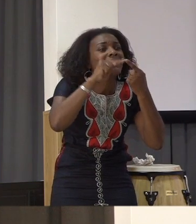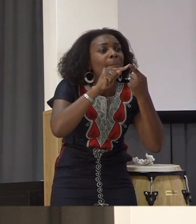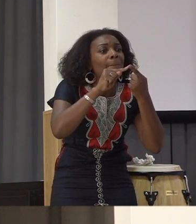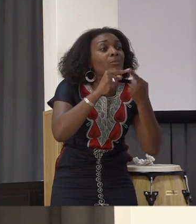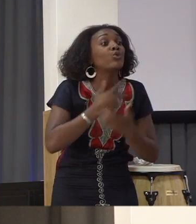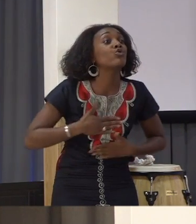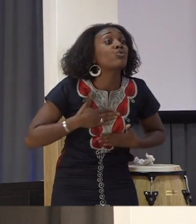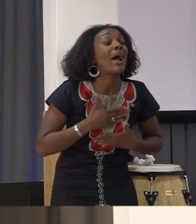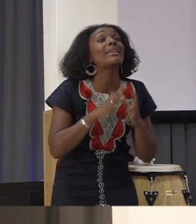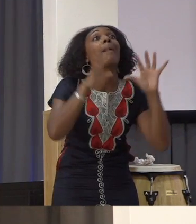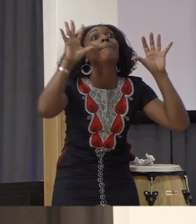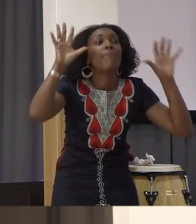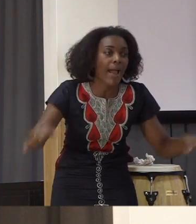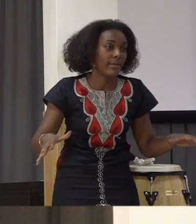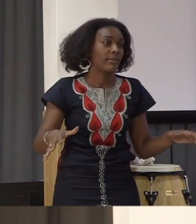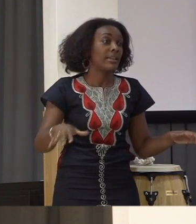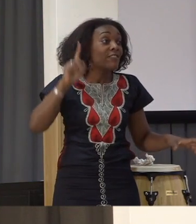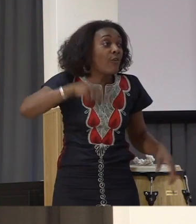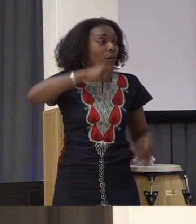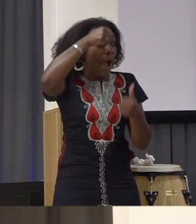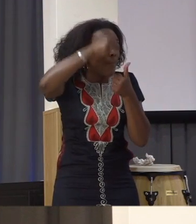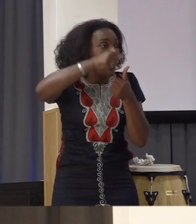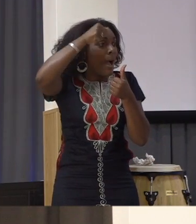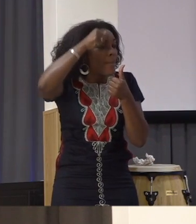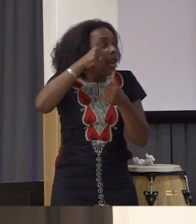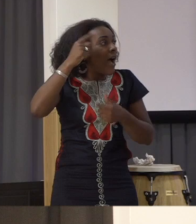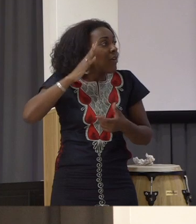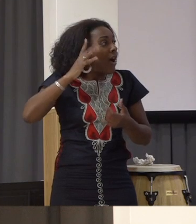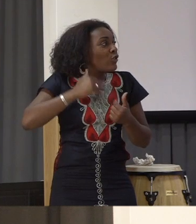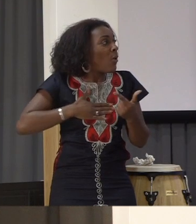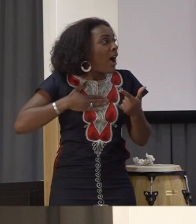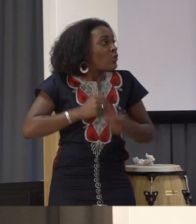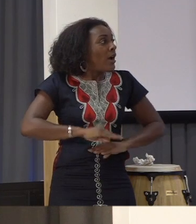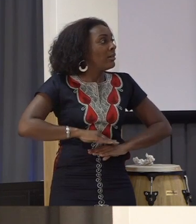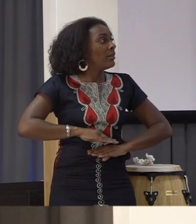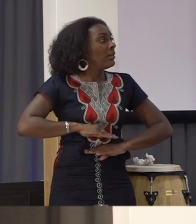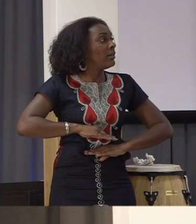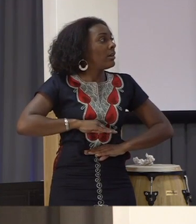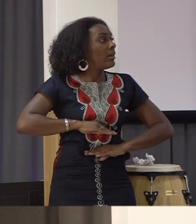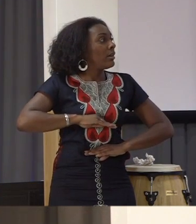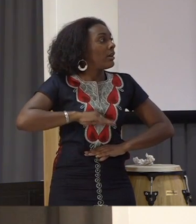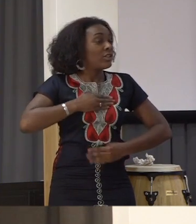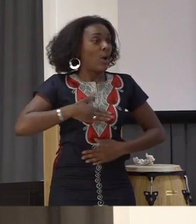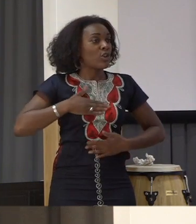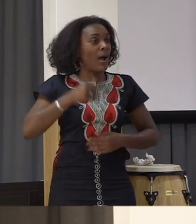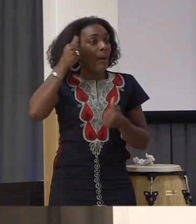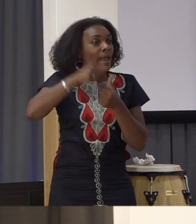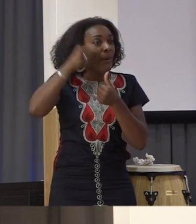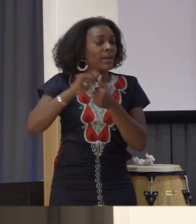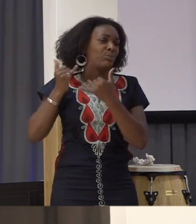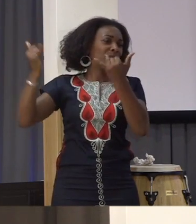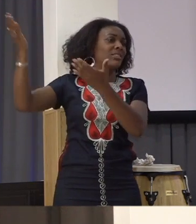tous des témoignages différents. Mais dans tous ces témoignages, ce que nous avons en commun, c'est la puissance de Jésus-Christ. Rappelle-toi de sa